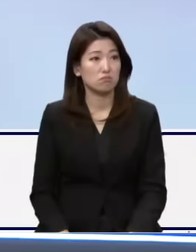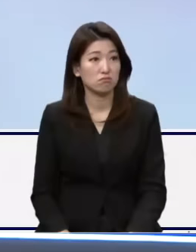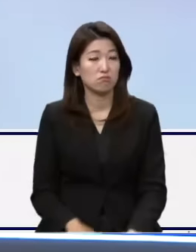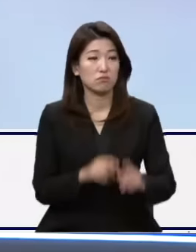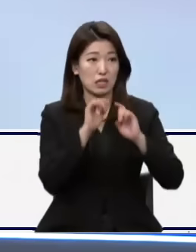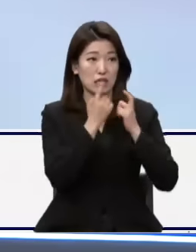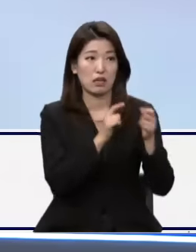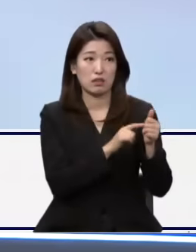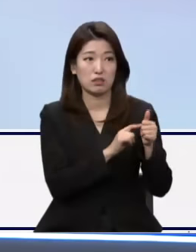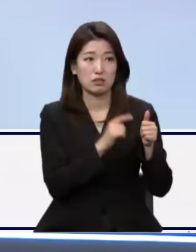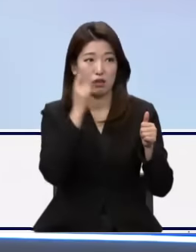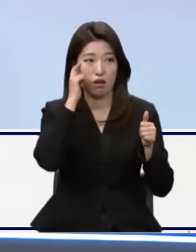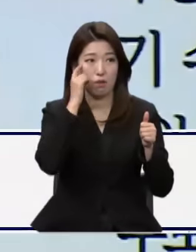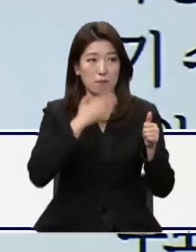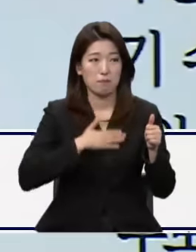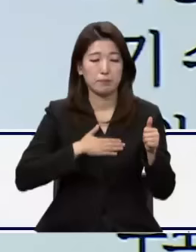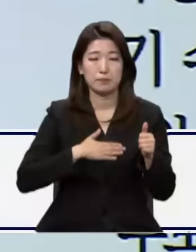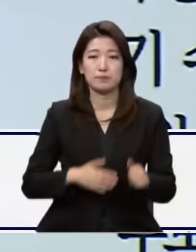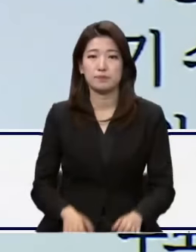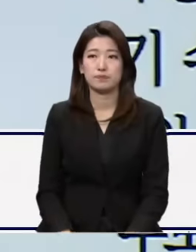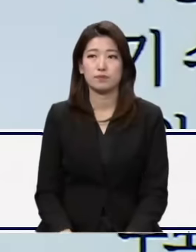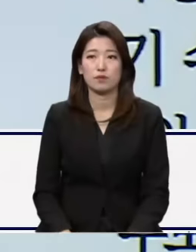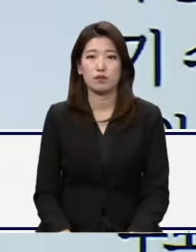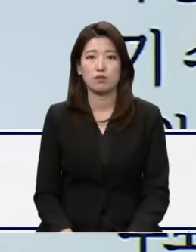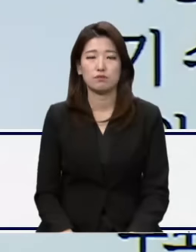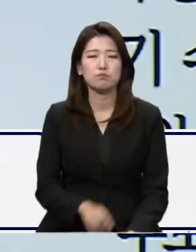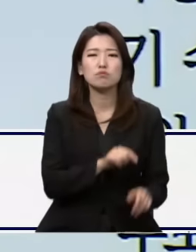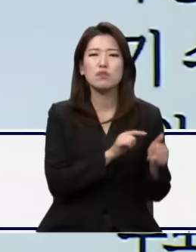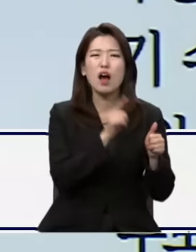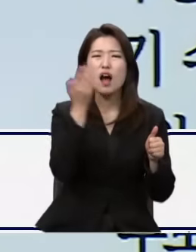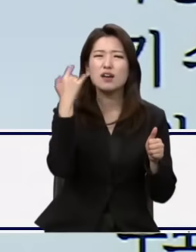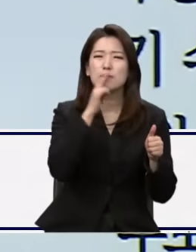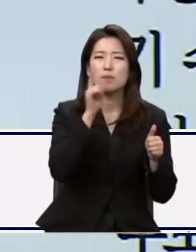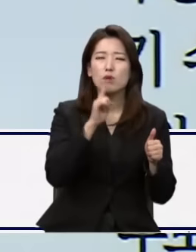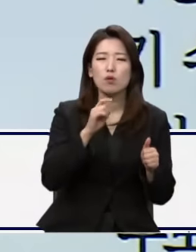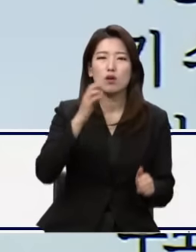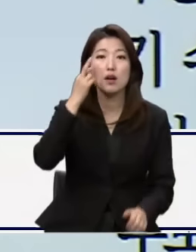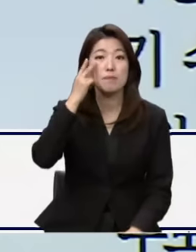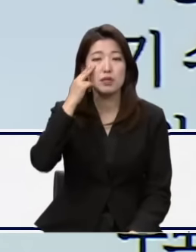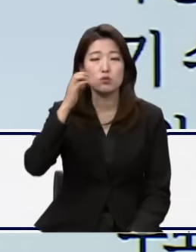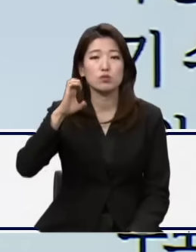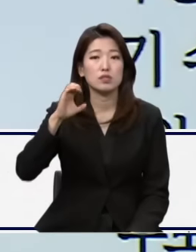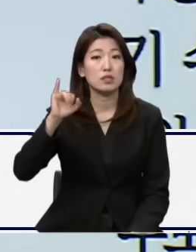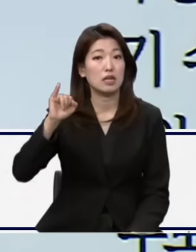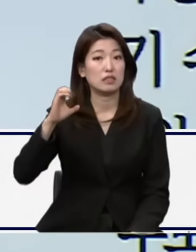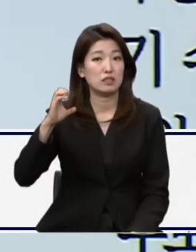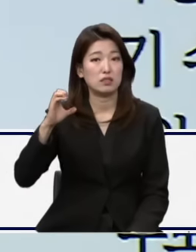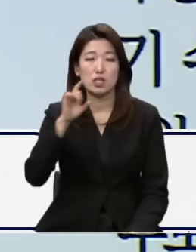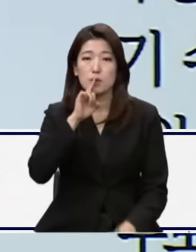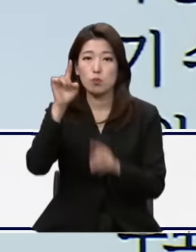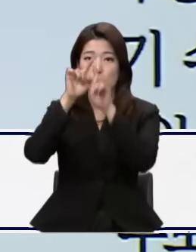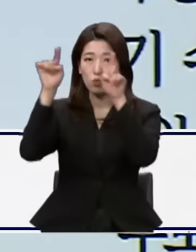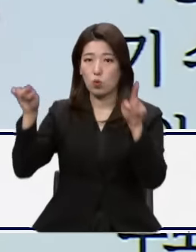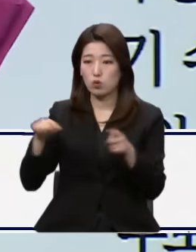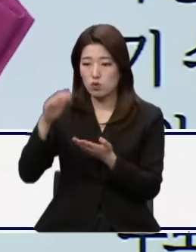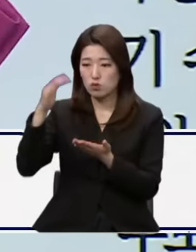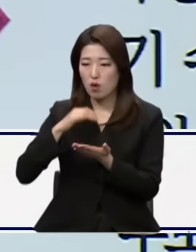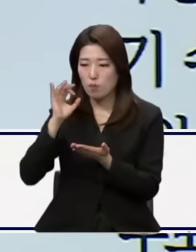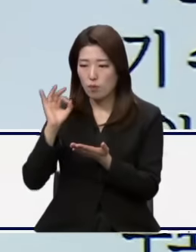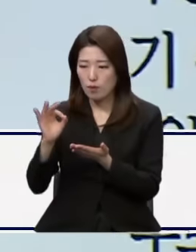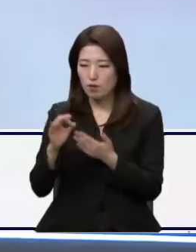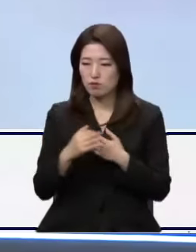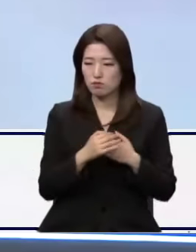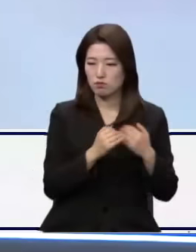됩니다 근데 조상호 변호사가 얘기를 한게 미국 cic 보고서에 다 묘사가 돼 있다고까지 얘기를 했죠 다음